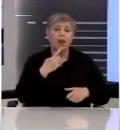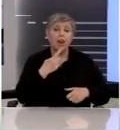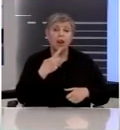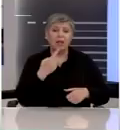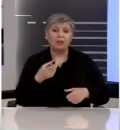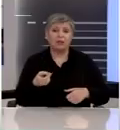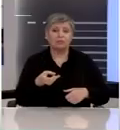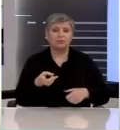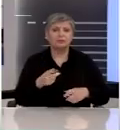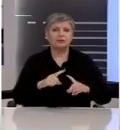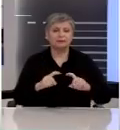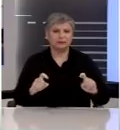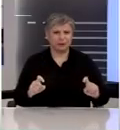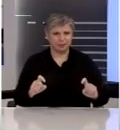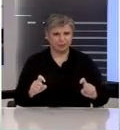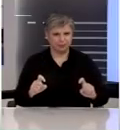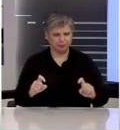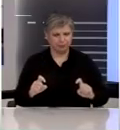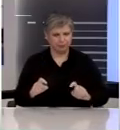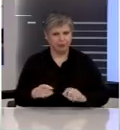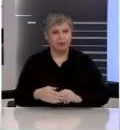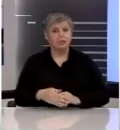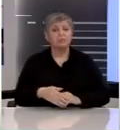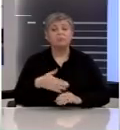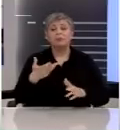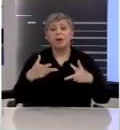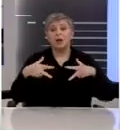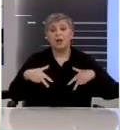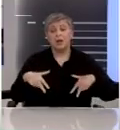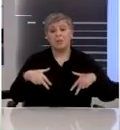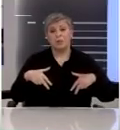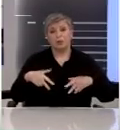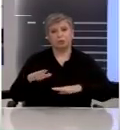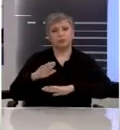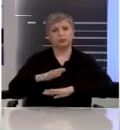Είναι ότι ο Υπουργός Άμυνας